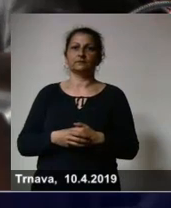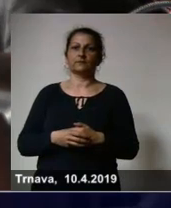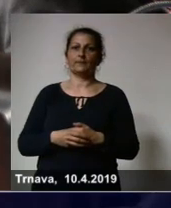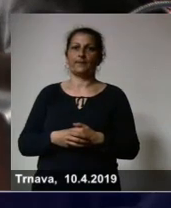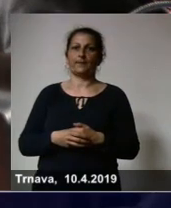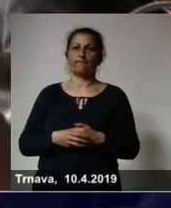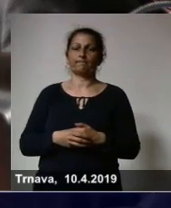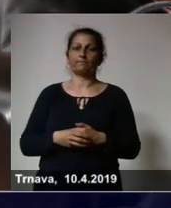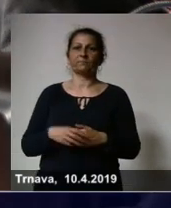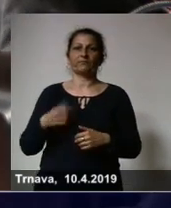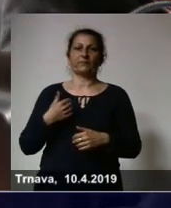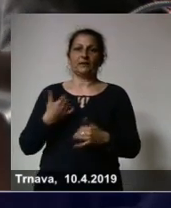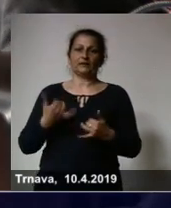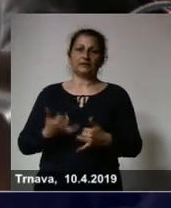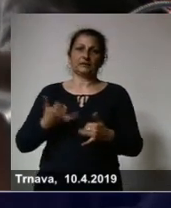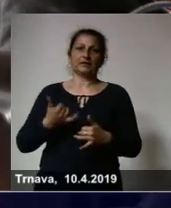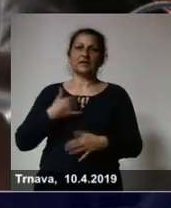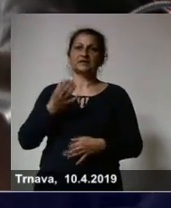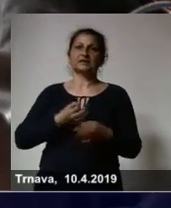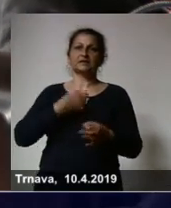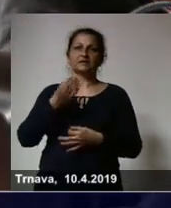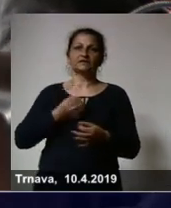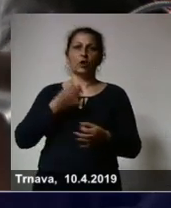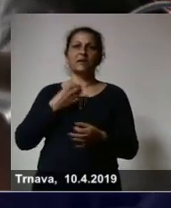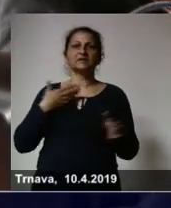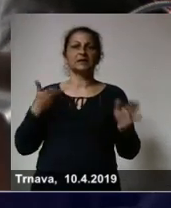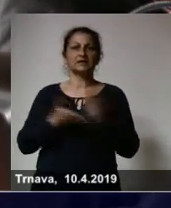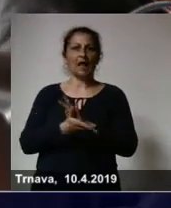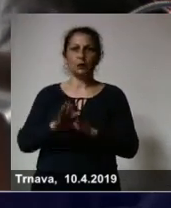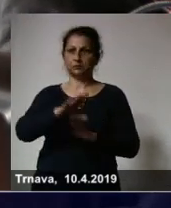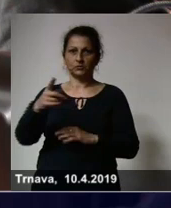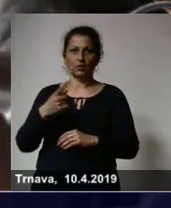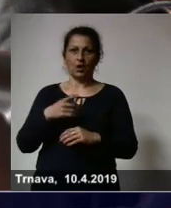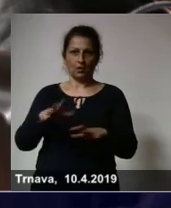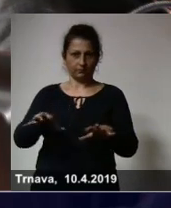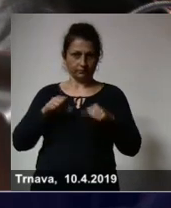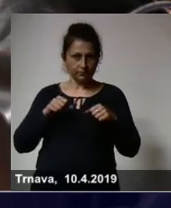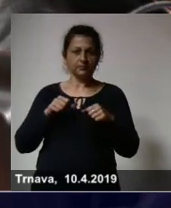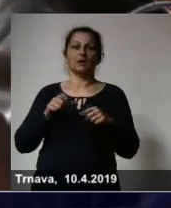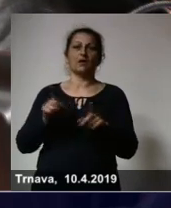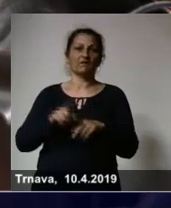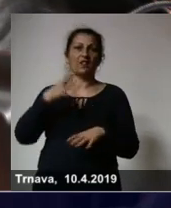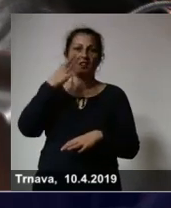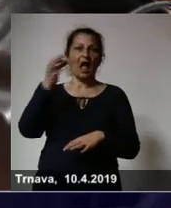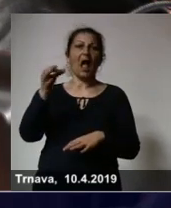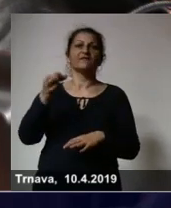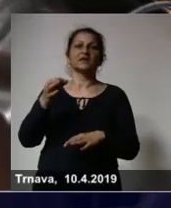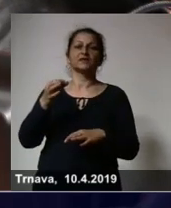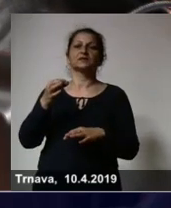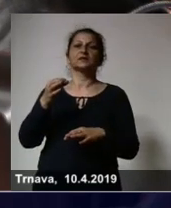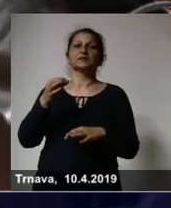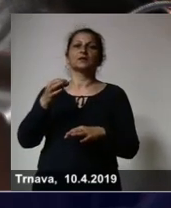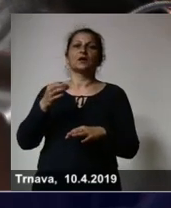Dovolím si, keďže informácie zastupiteľstvo berie na vedomie, návrh uznesenia je pre všetky